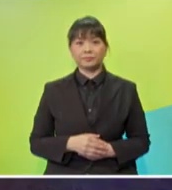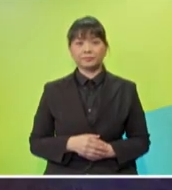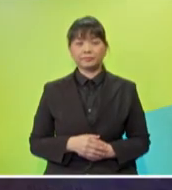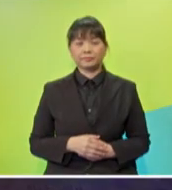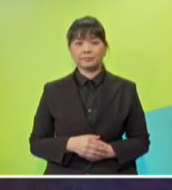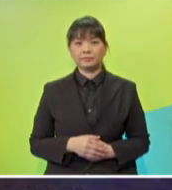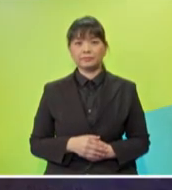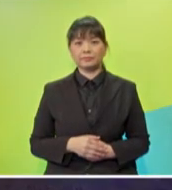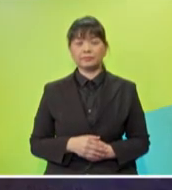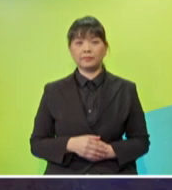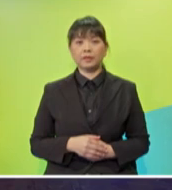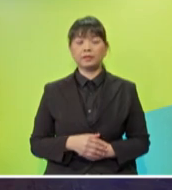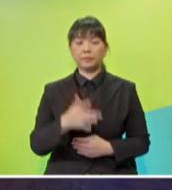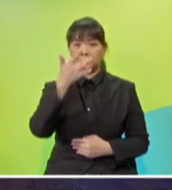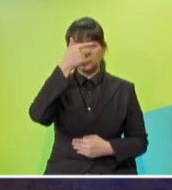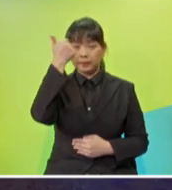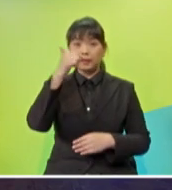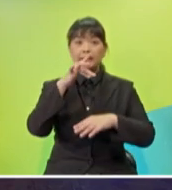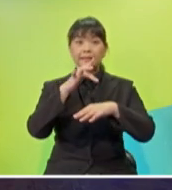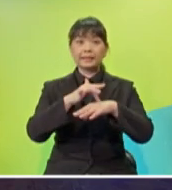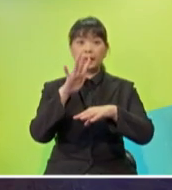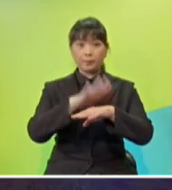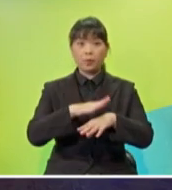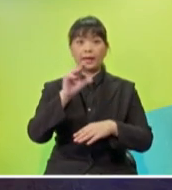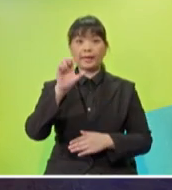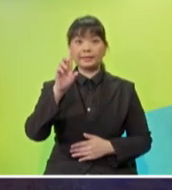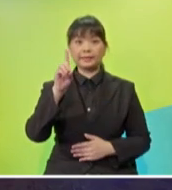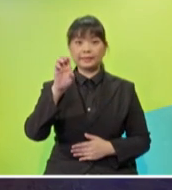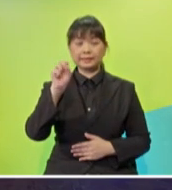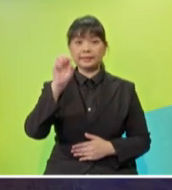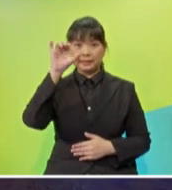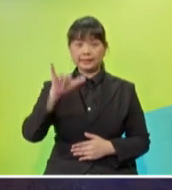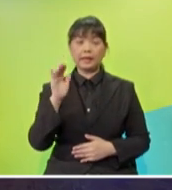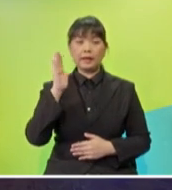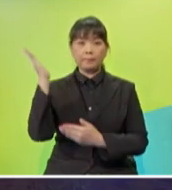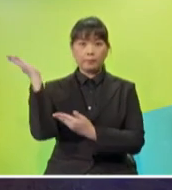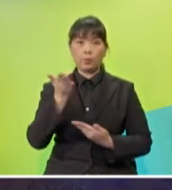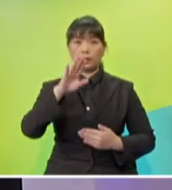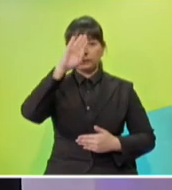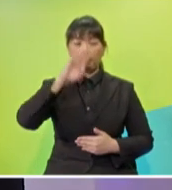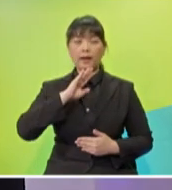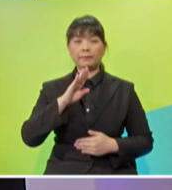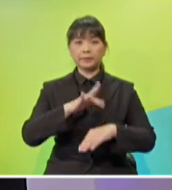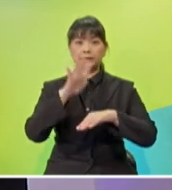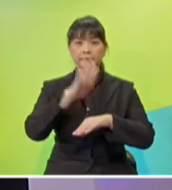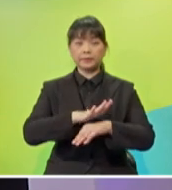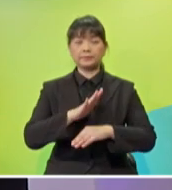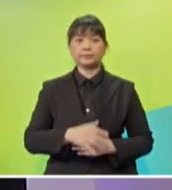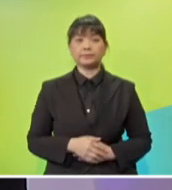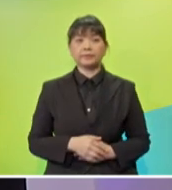sebabnya yang membawa demam dengki apabila dengan ciri birit ini